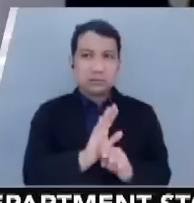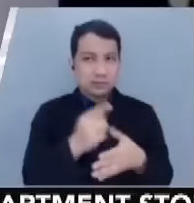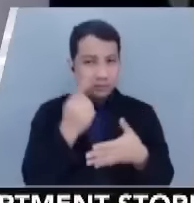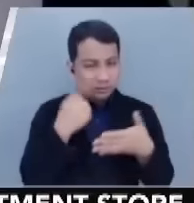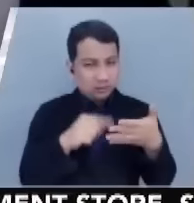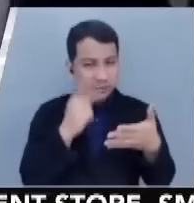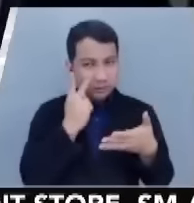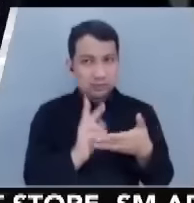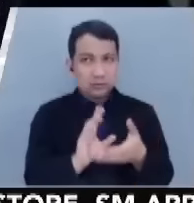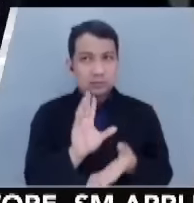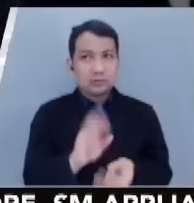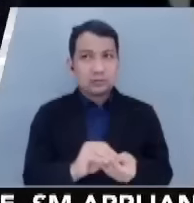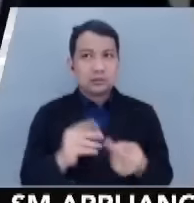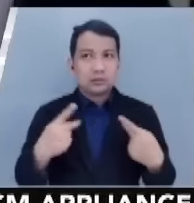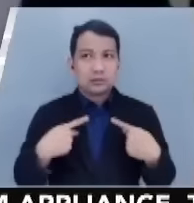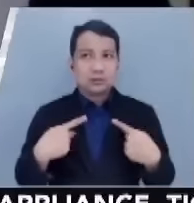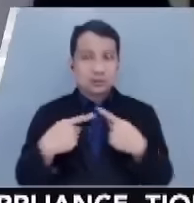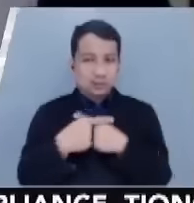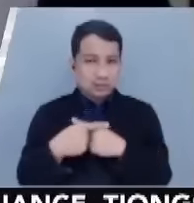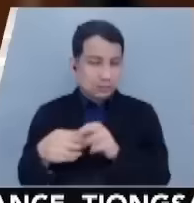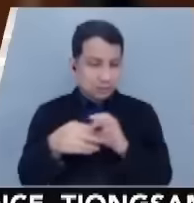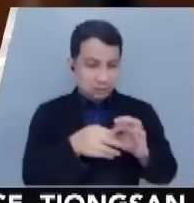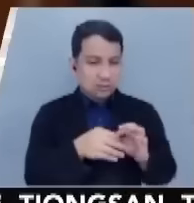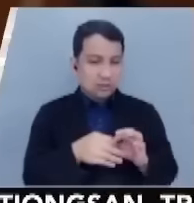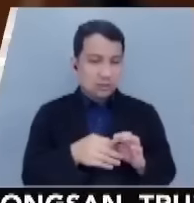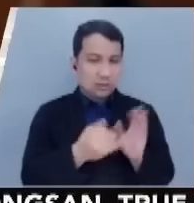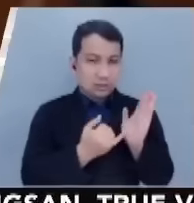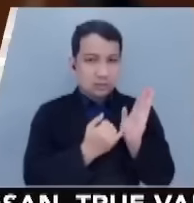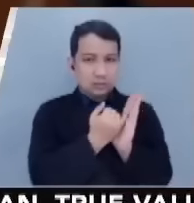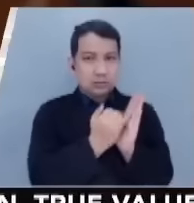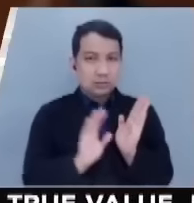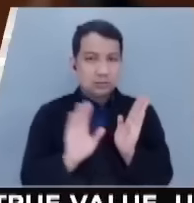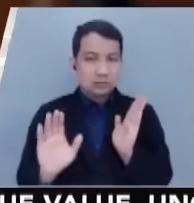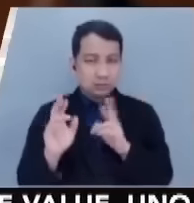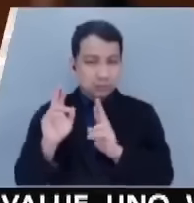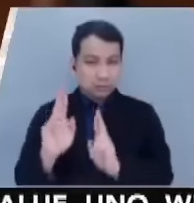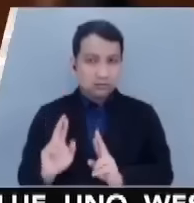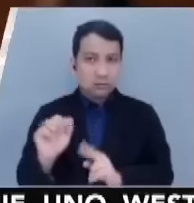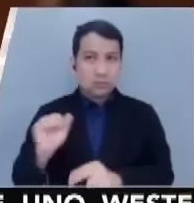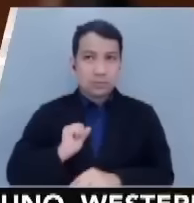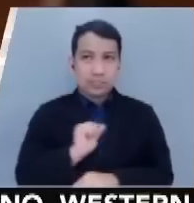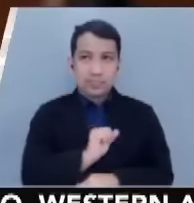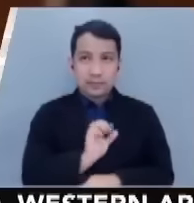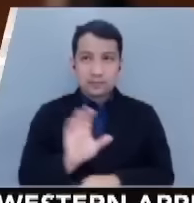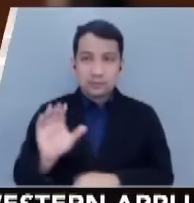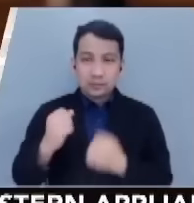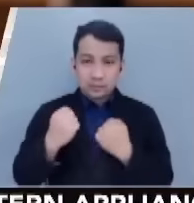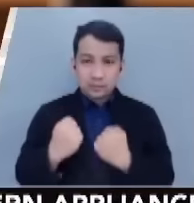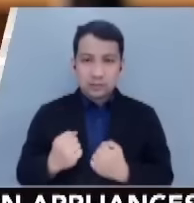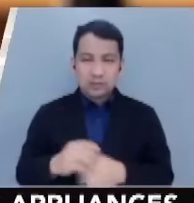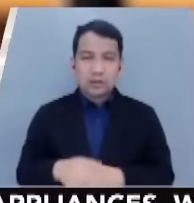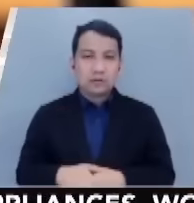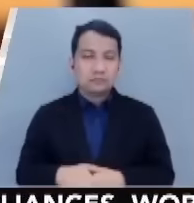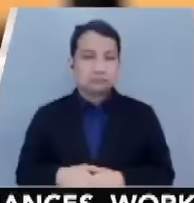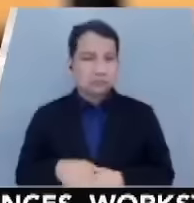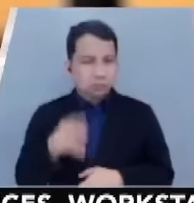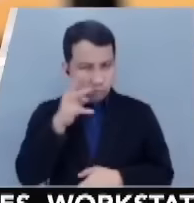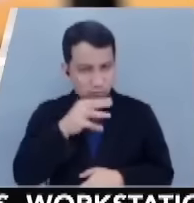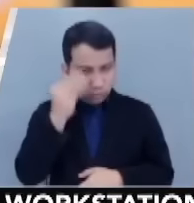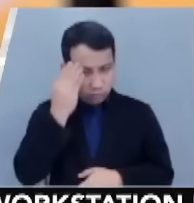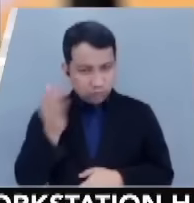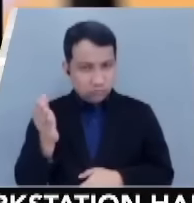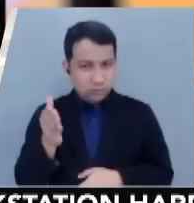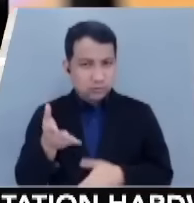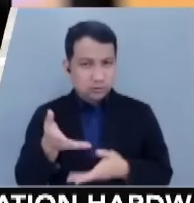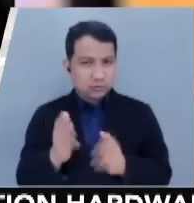may kaugnayan anya ito sa integridad at reputasyon ng Senado pati sa kalusugan. Nakakabahala rin anya ang IV procedure ni